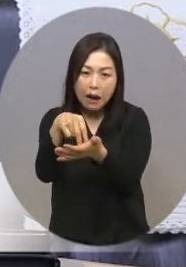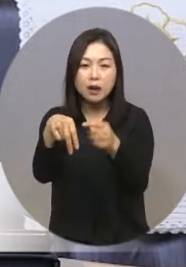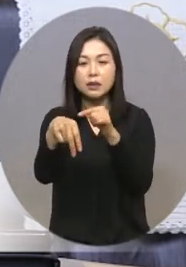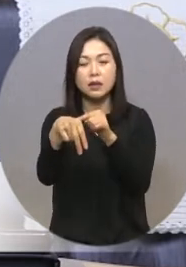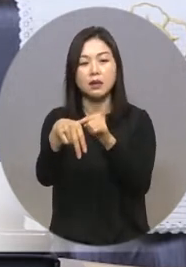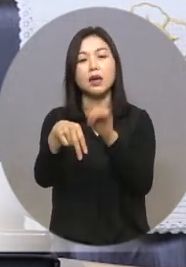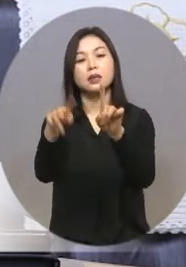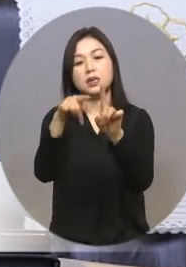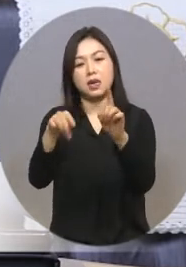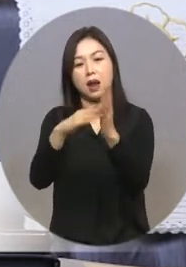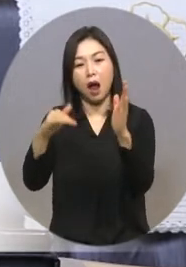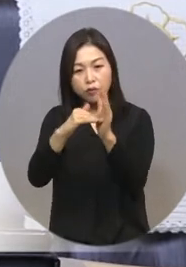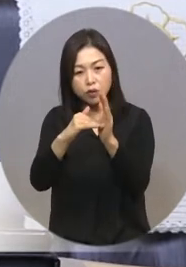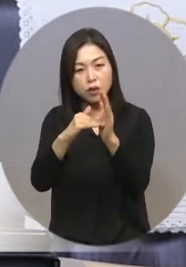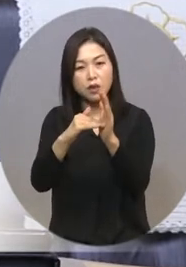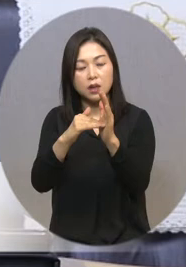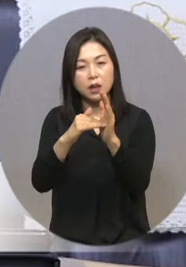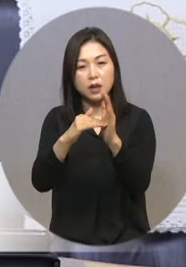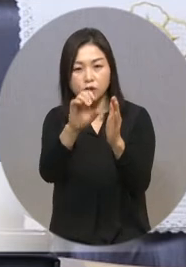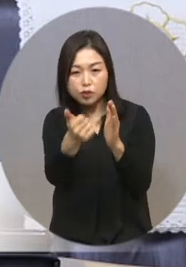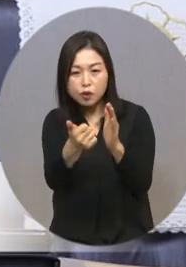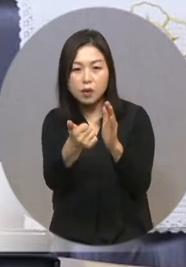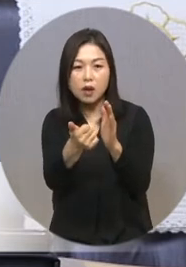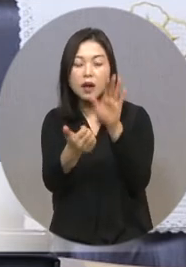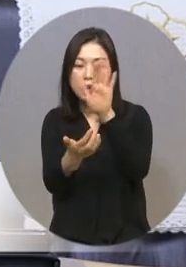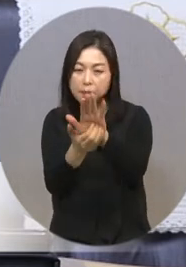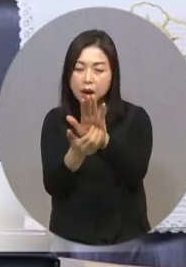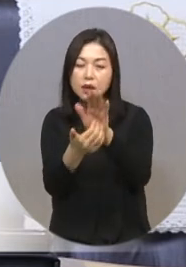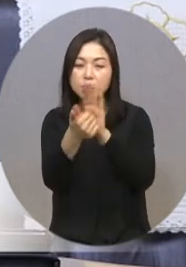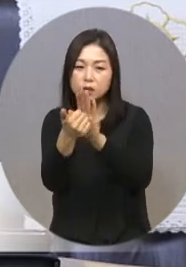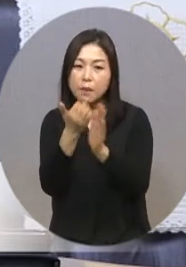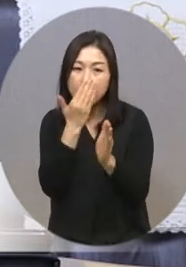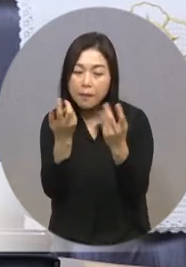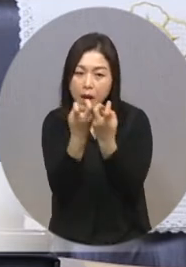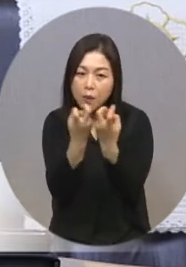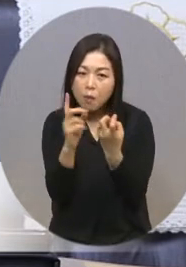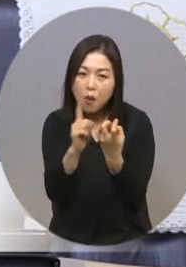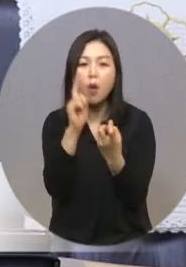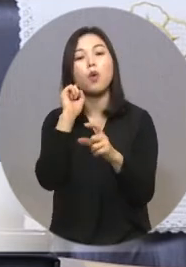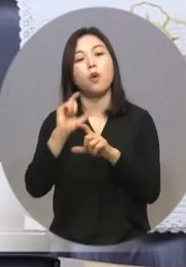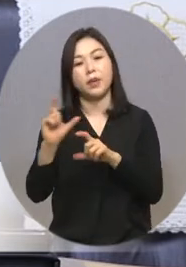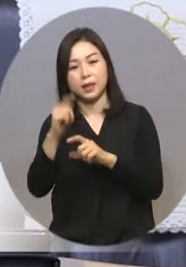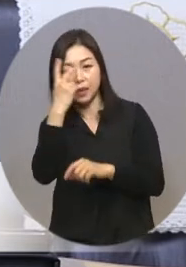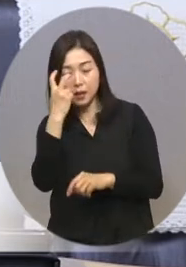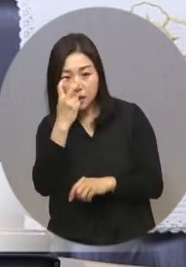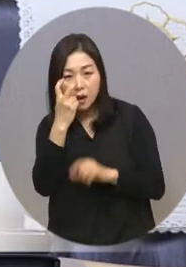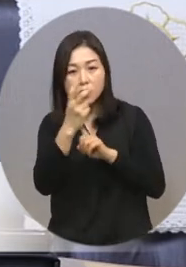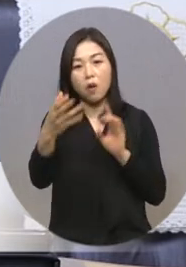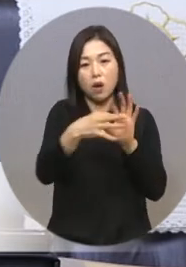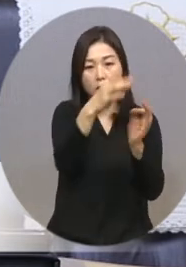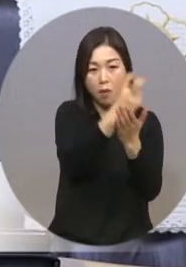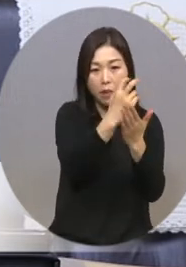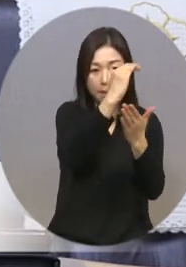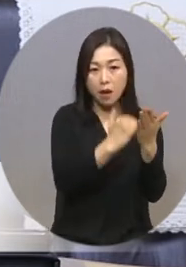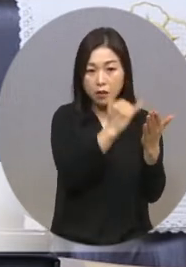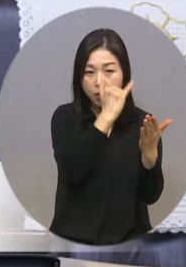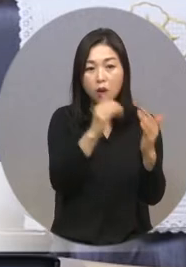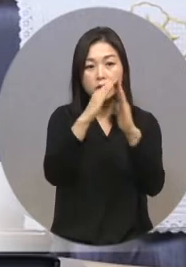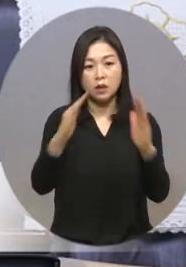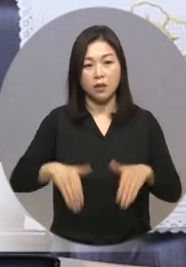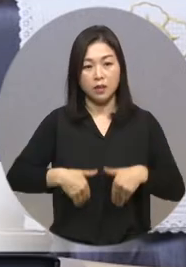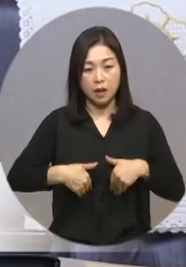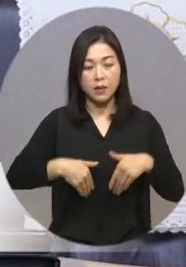수 있는 조례안을 찾아보다가 최근 많은 지자체에서 고독사 예방을 위한 조례가 마련이 되어있고 전남의 도마는